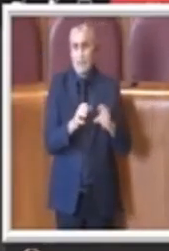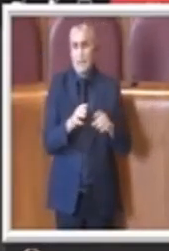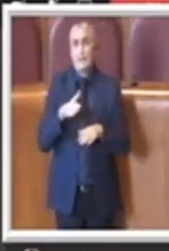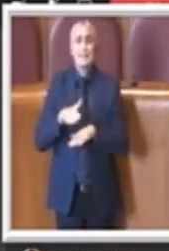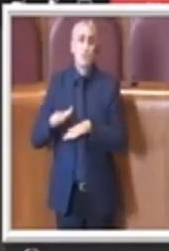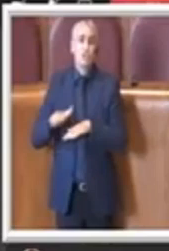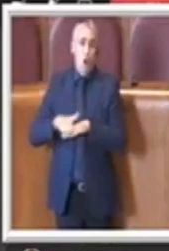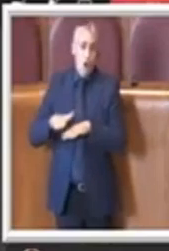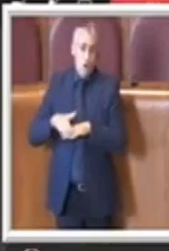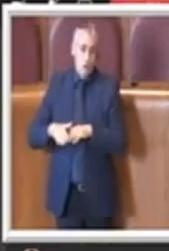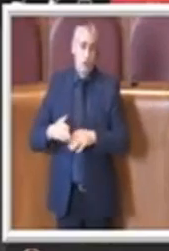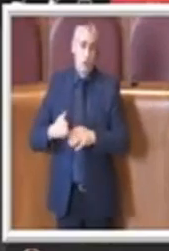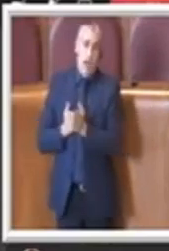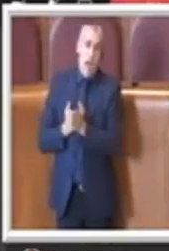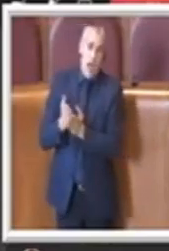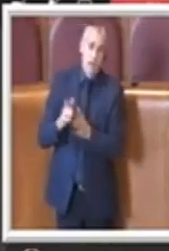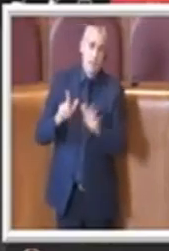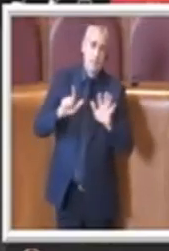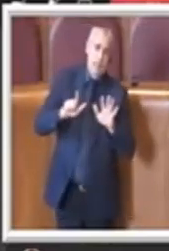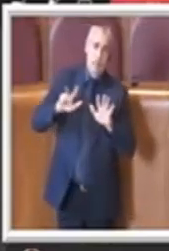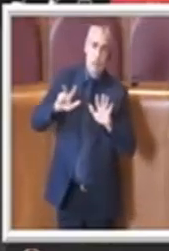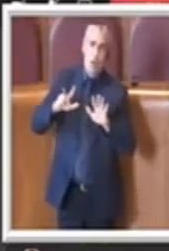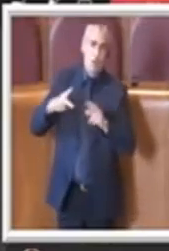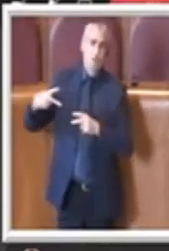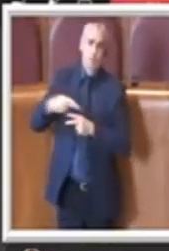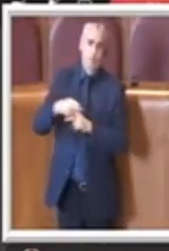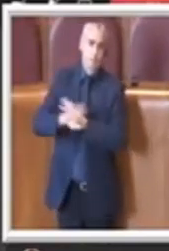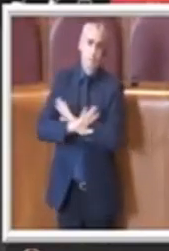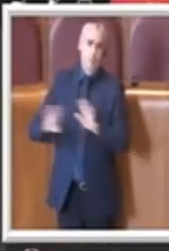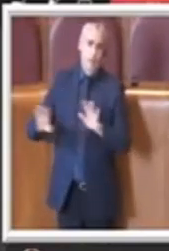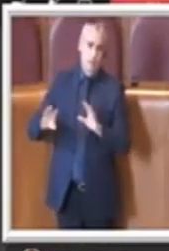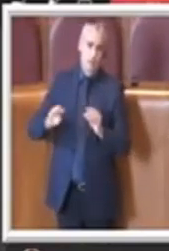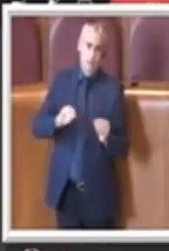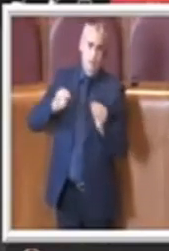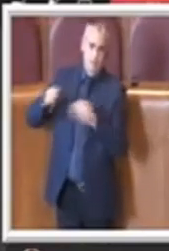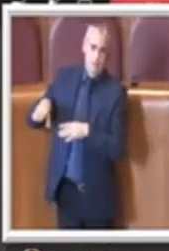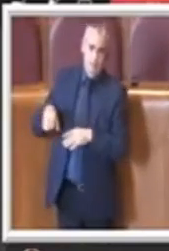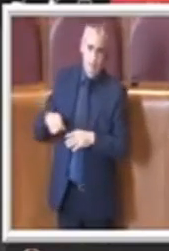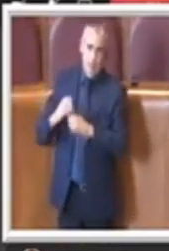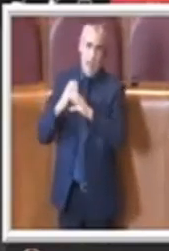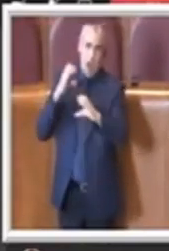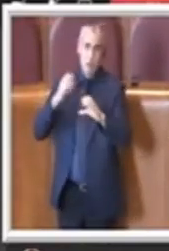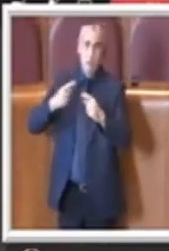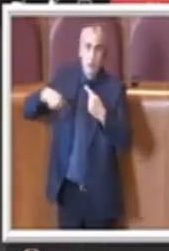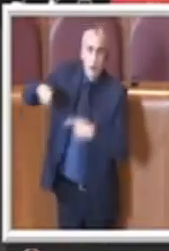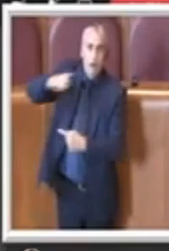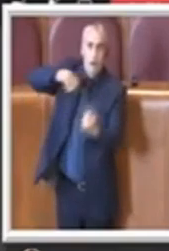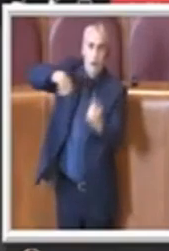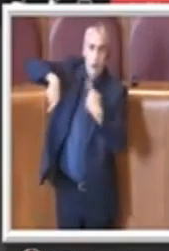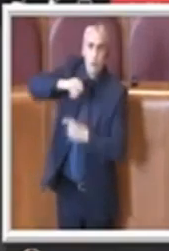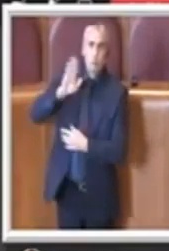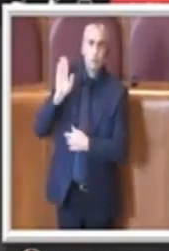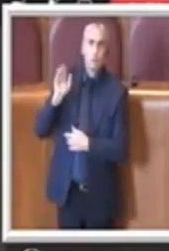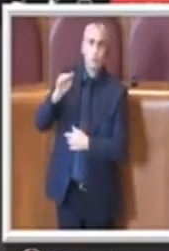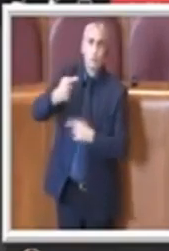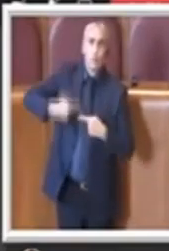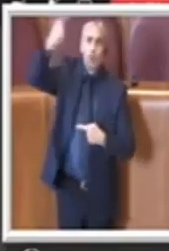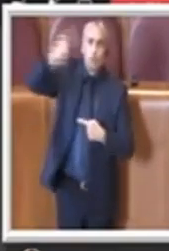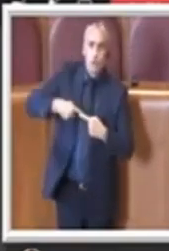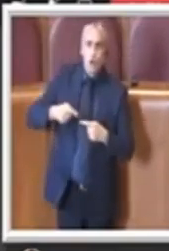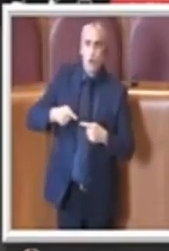viii ix anni dovrebbero smettere di dover circolare visto che stanno tutto il giorno a fare decine e decine di